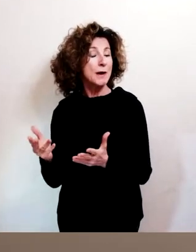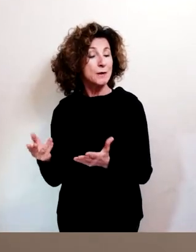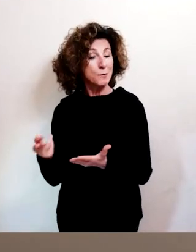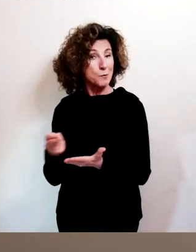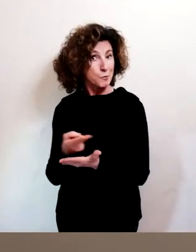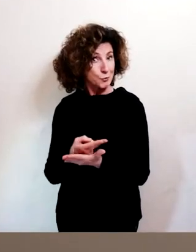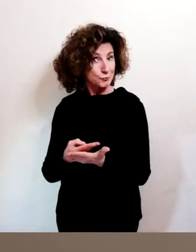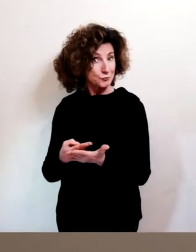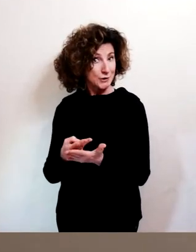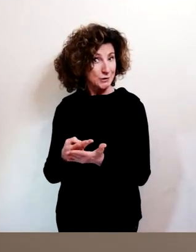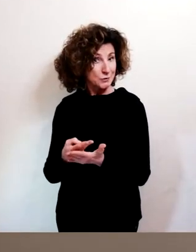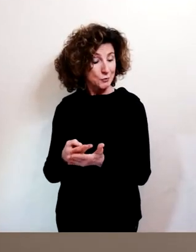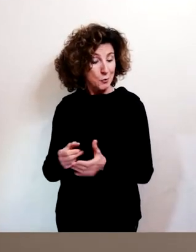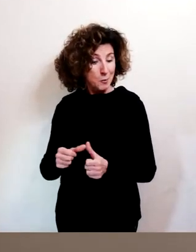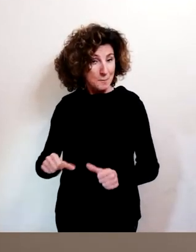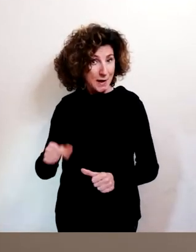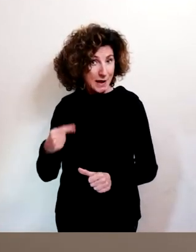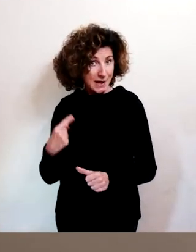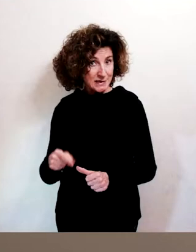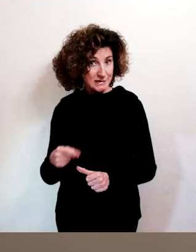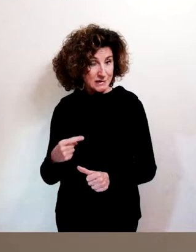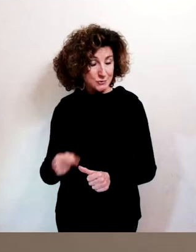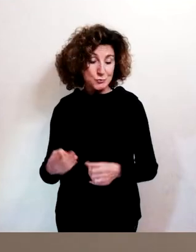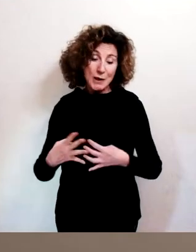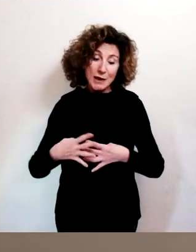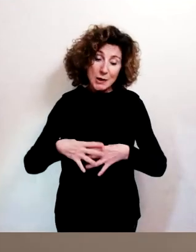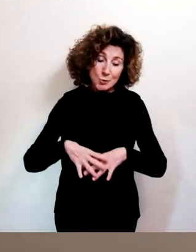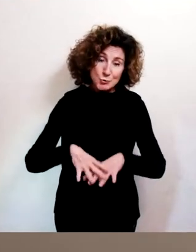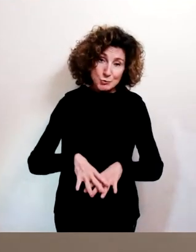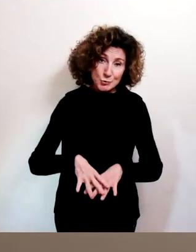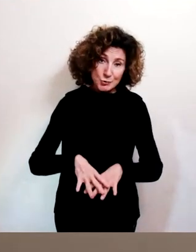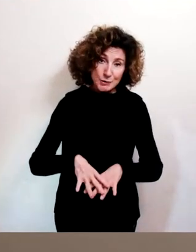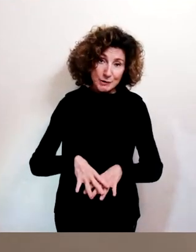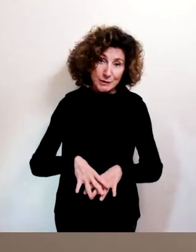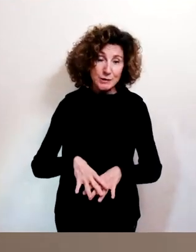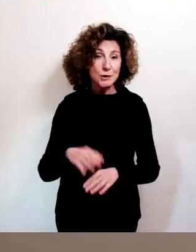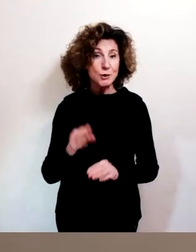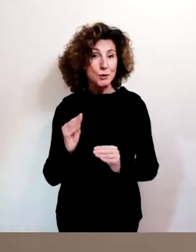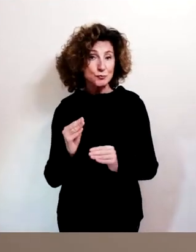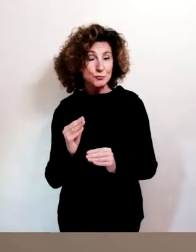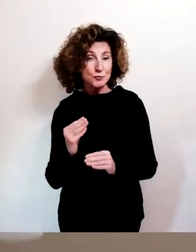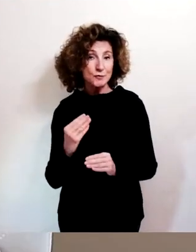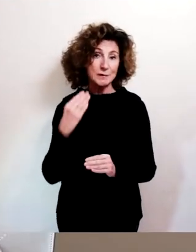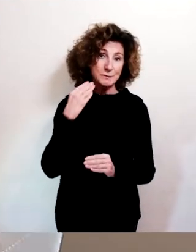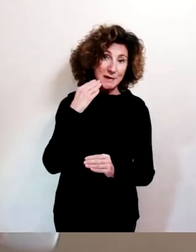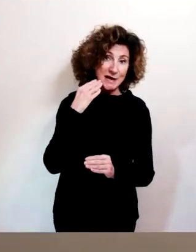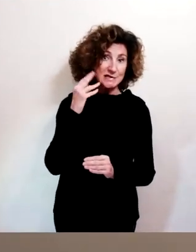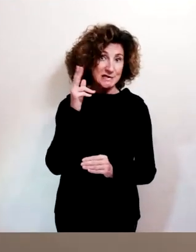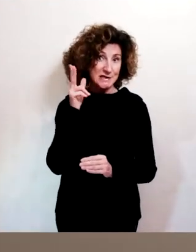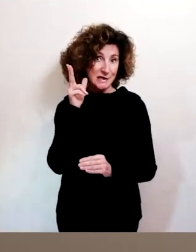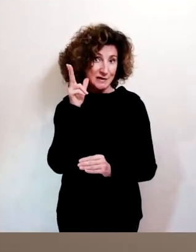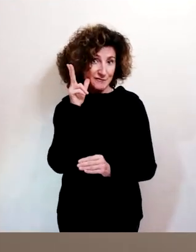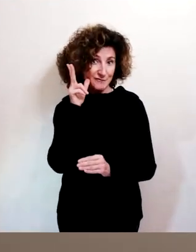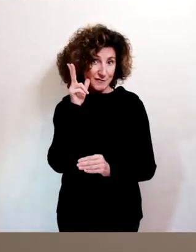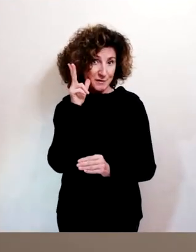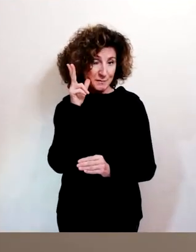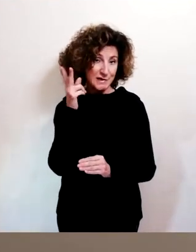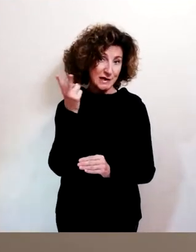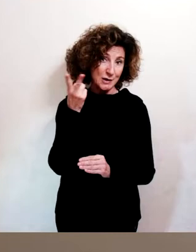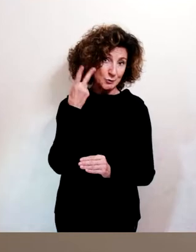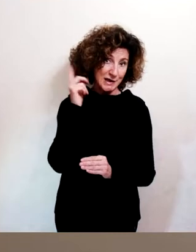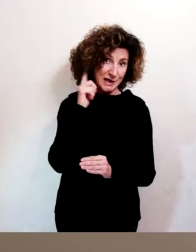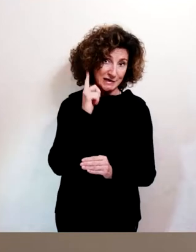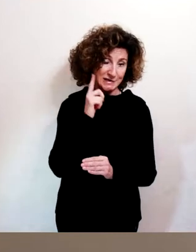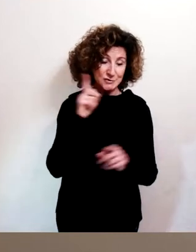sull'inclusione i ragazzi sordi ragazzi e ragazze e ragazzi e ragazzi udenti nell'ambito della stessa